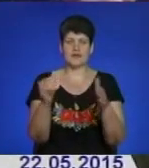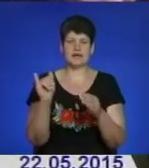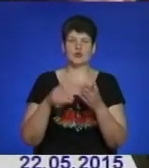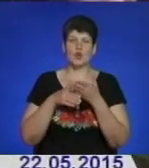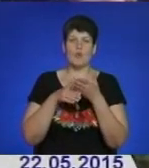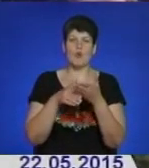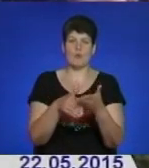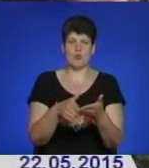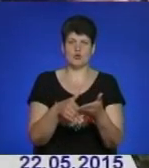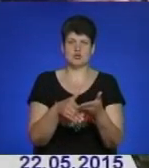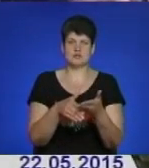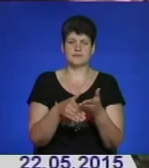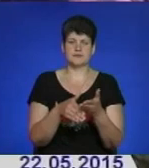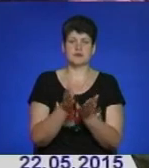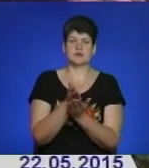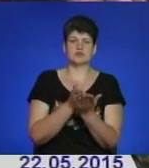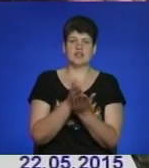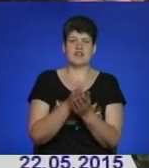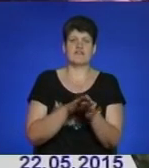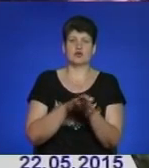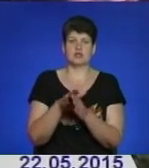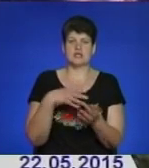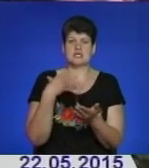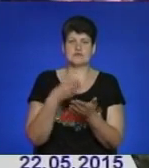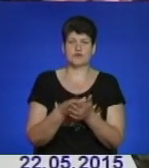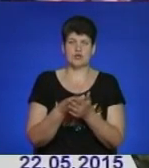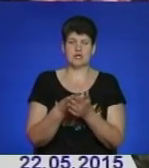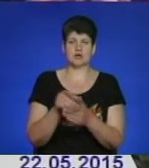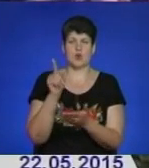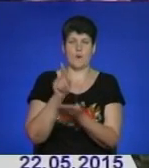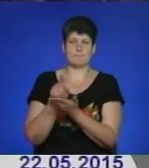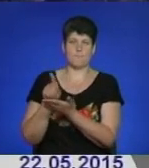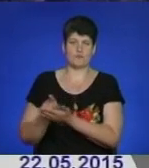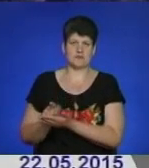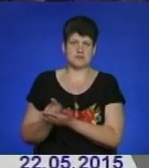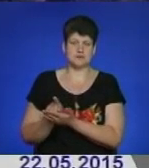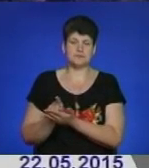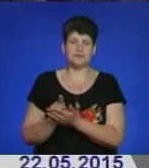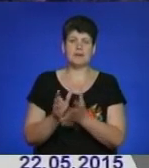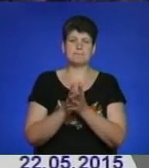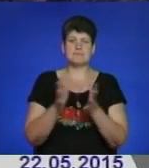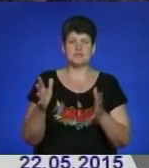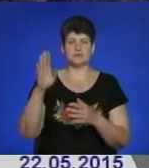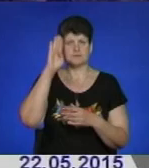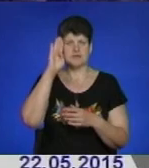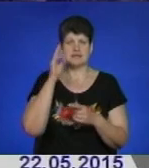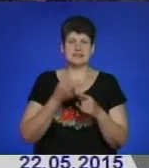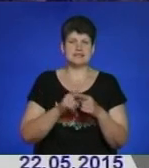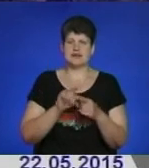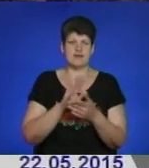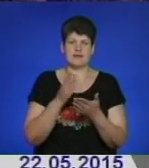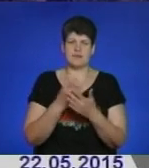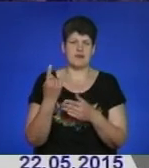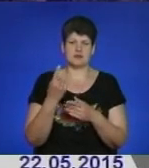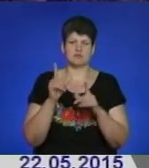допоможе внесенні служби в виконанні своїх функціональних обов'язків. Для більшості бійців це вже не перша поїздка на